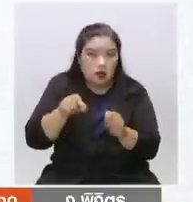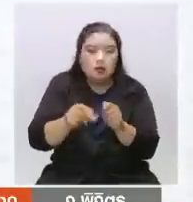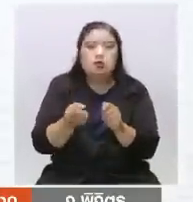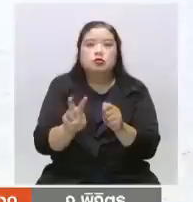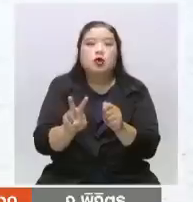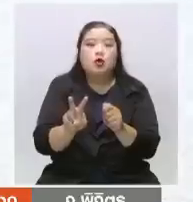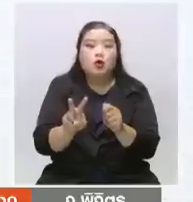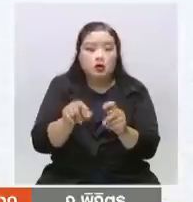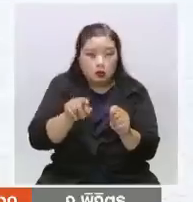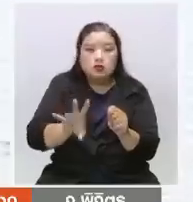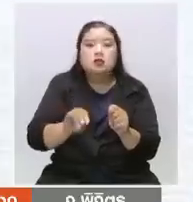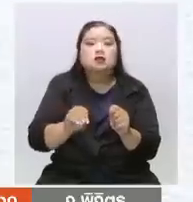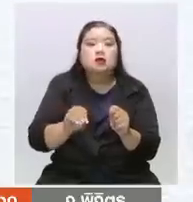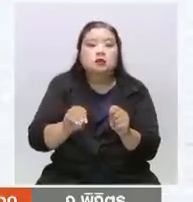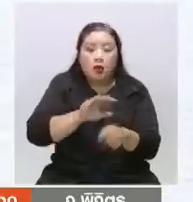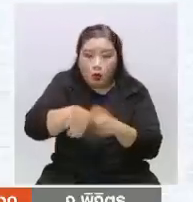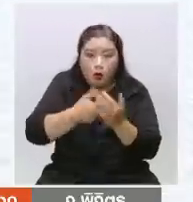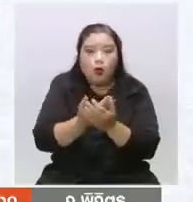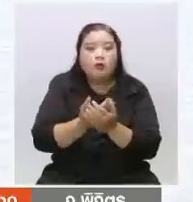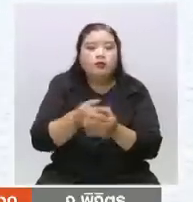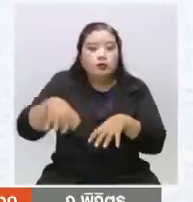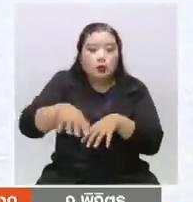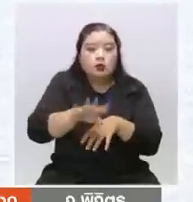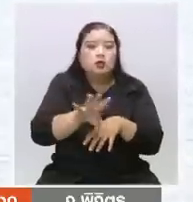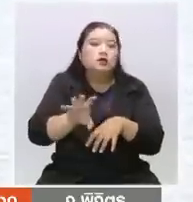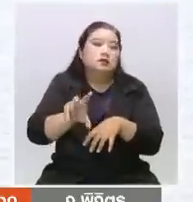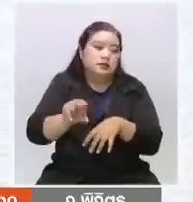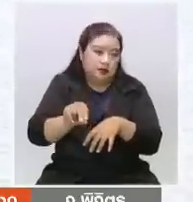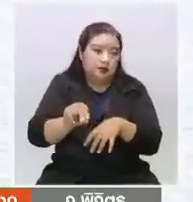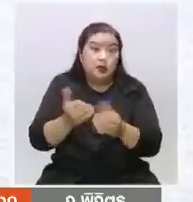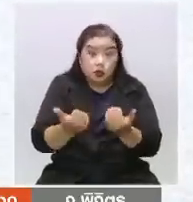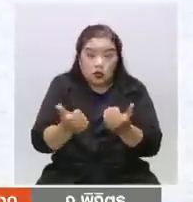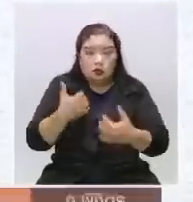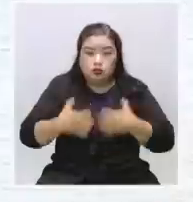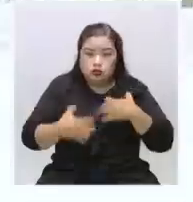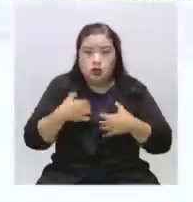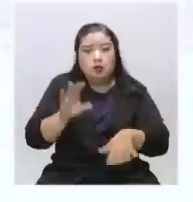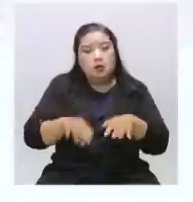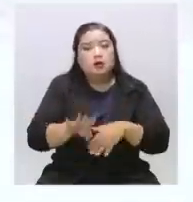ภอ70ตำบล434หมู่บ้านนะคะชาวบ้านได้รับผลกระทบ